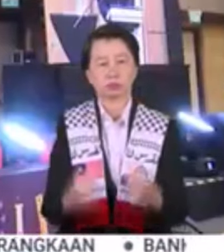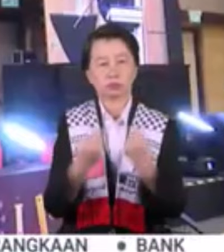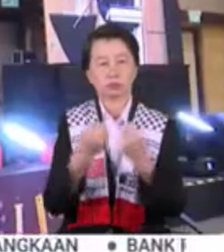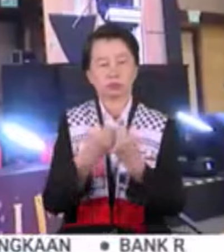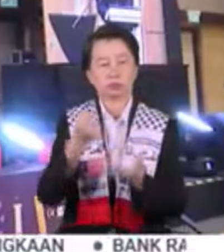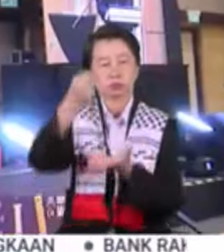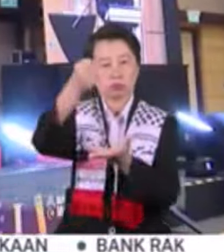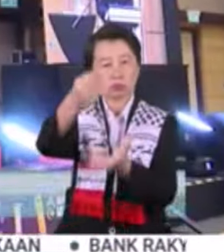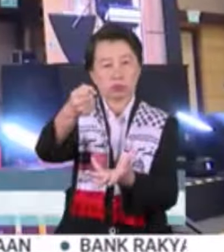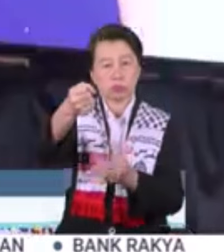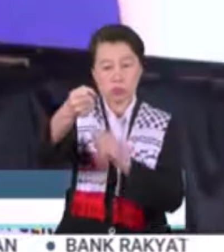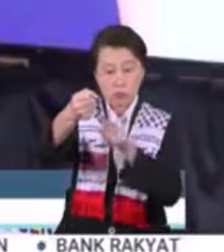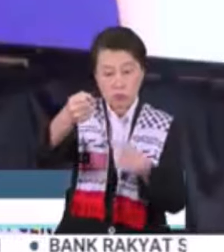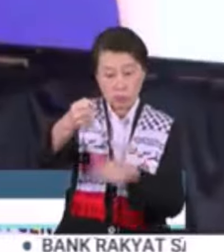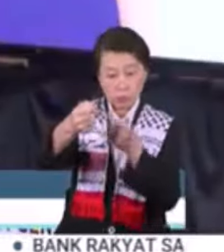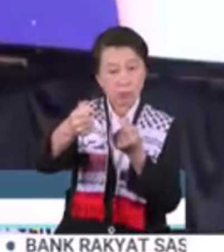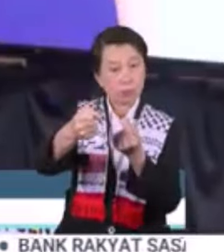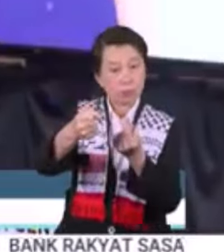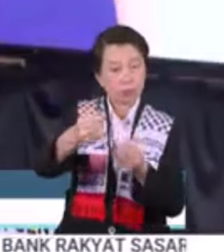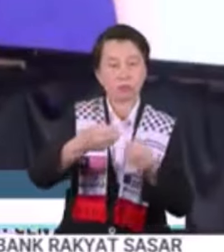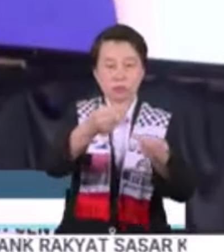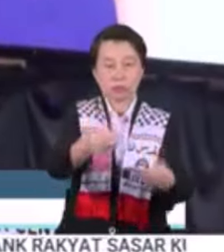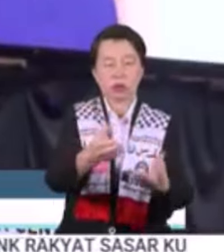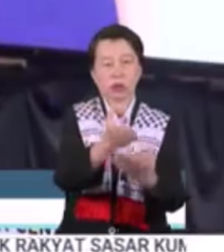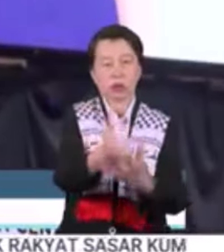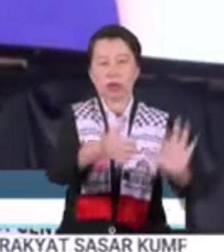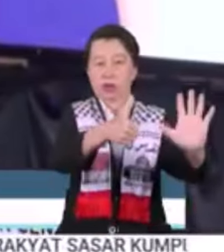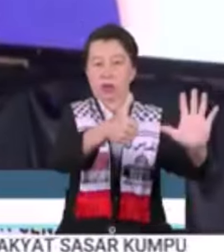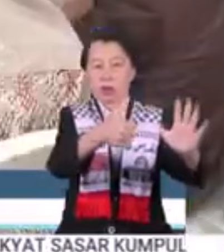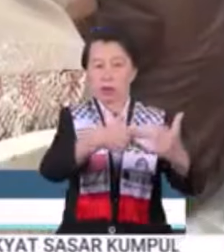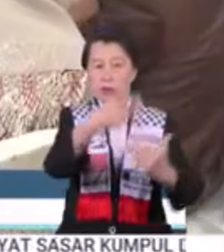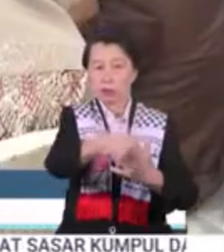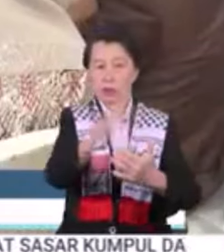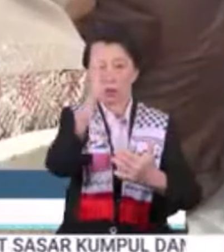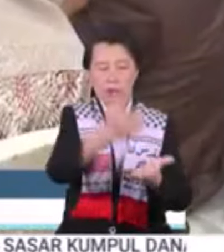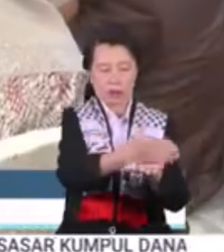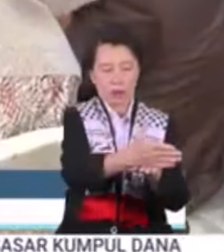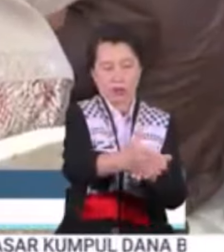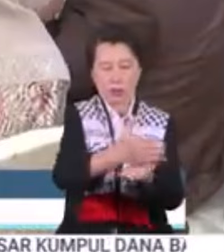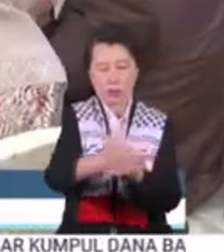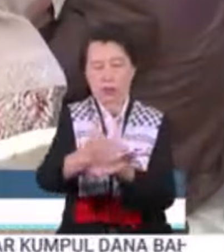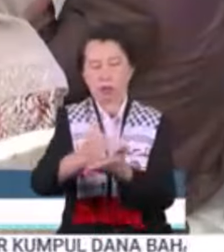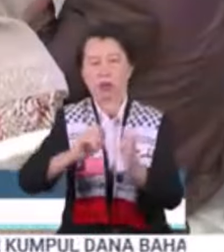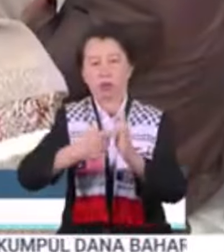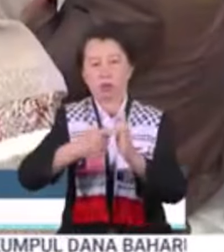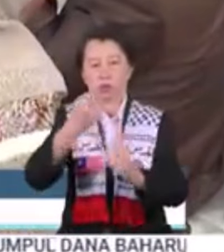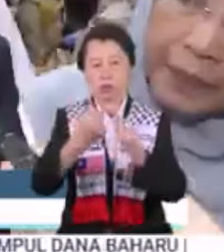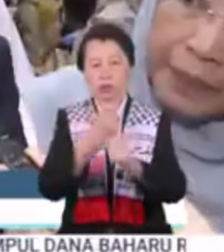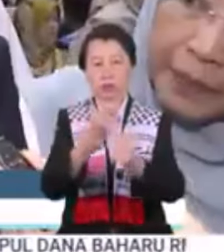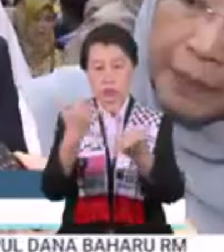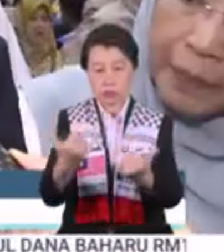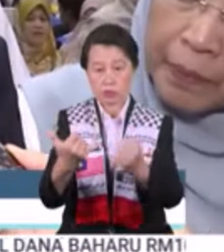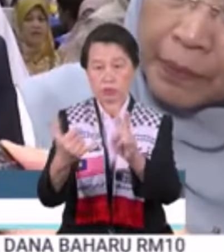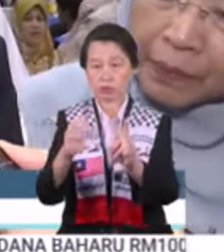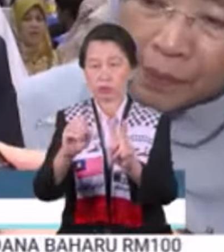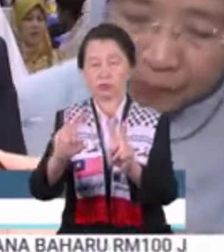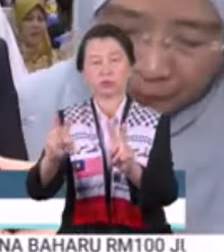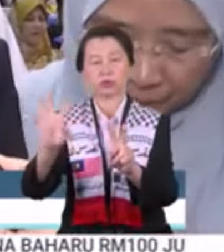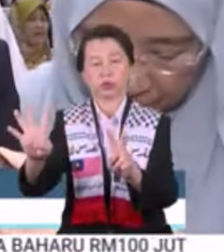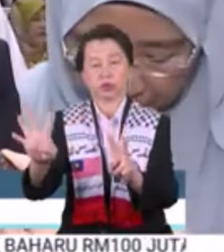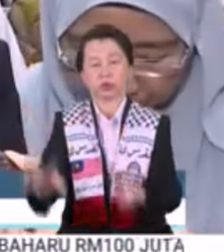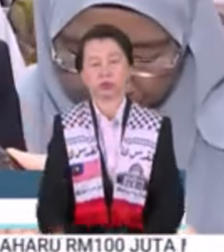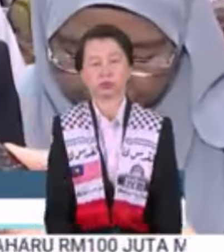Jumlah peruntukan tersebut yang diberikan melalui 6 program akan diagihkan bermula tahun ini. Untuk 13 juta